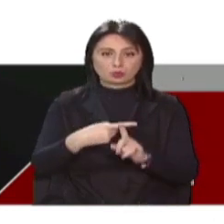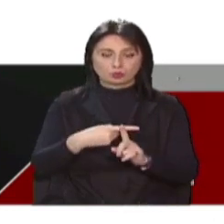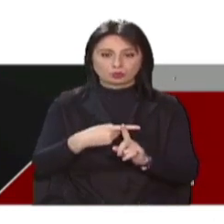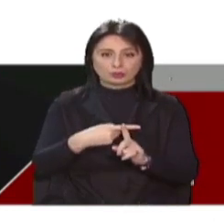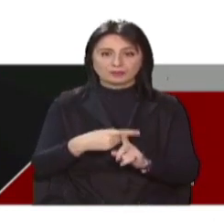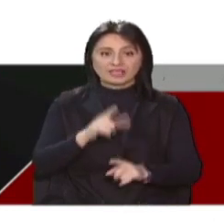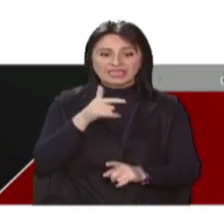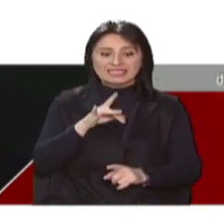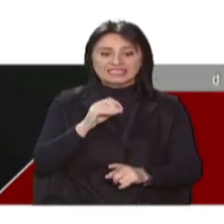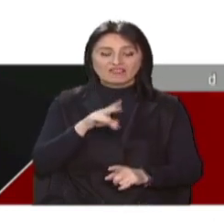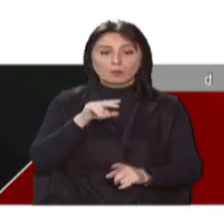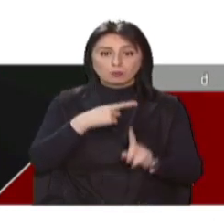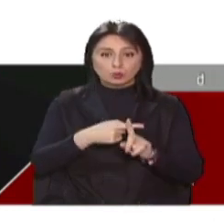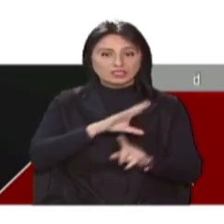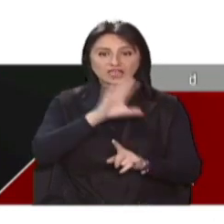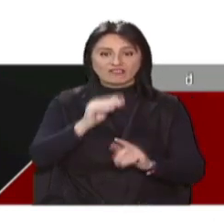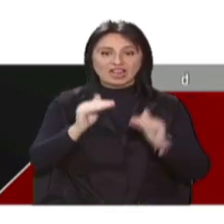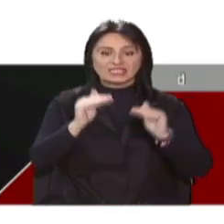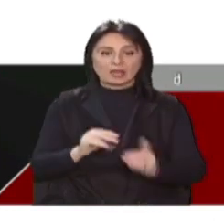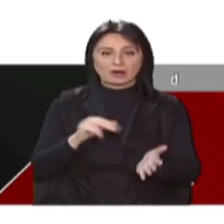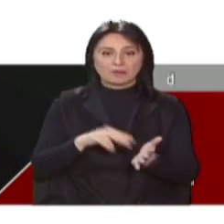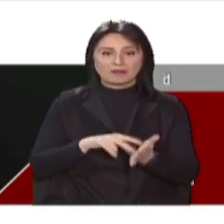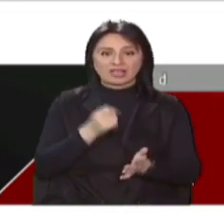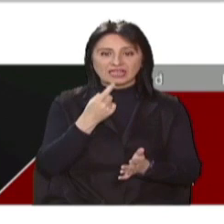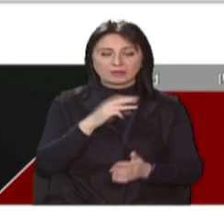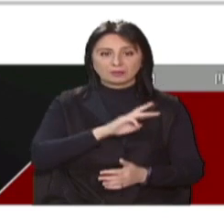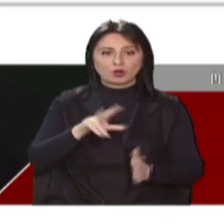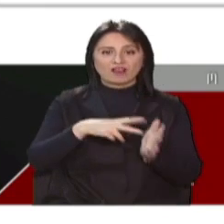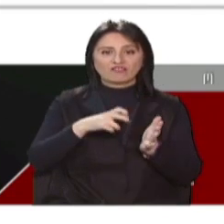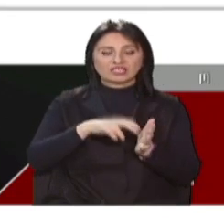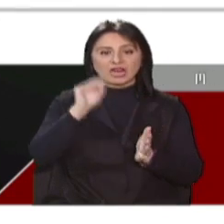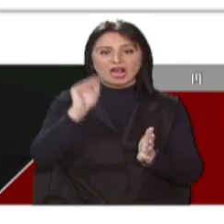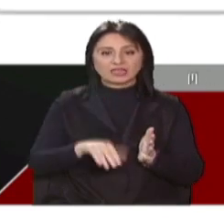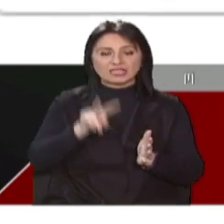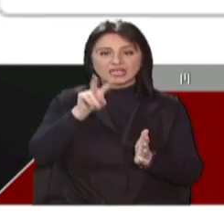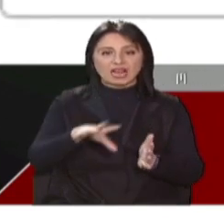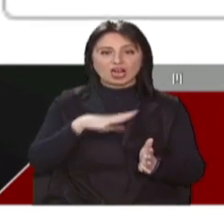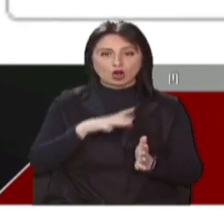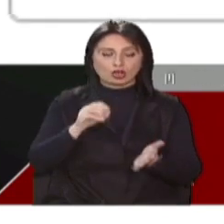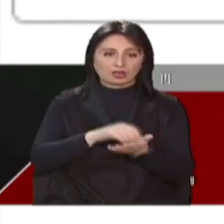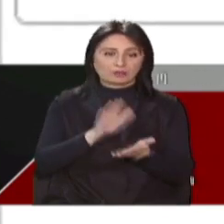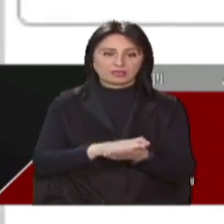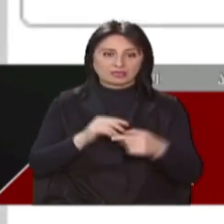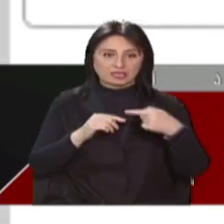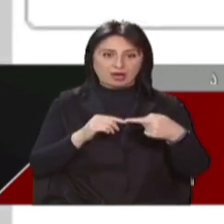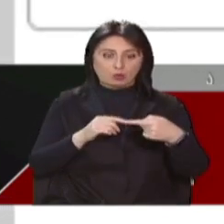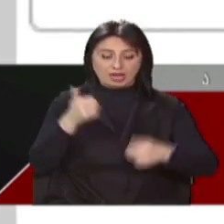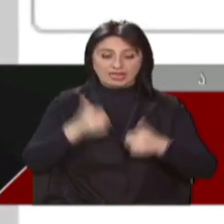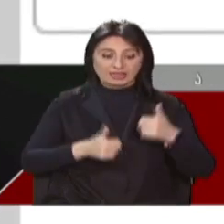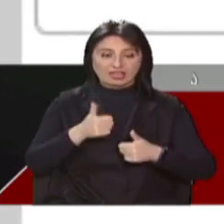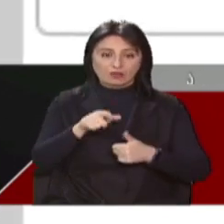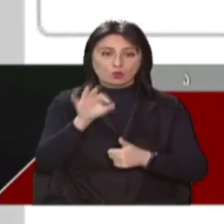Plus-ი. Green Service Plus ყველაზე დაბალი ფასი 11.800.000 ლარი ჰქონდა დაფიქსირებული და